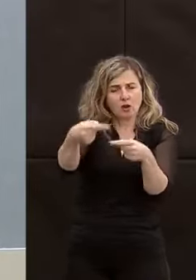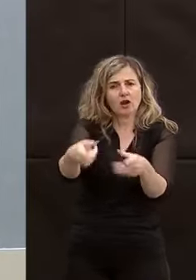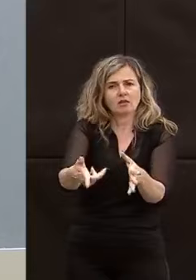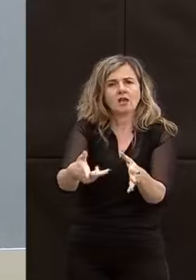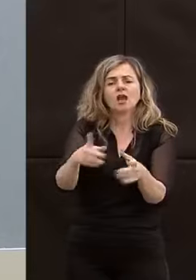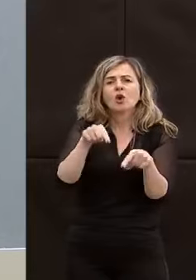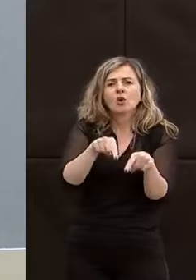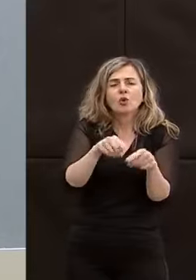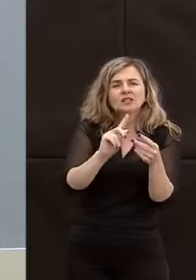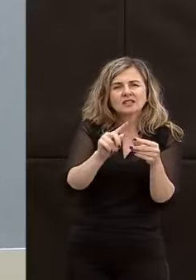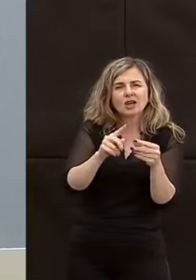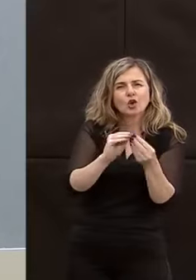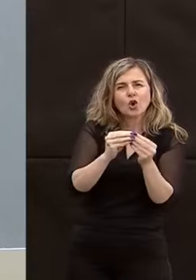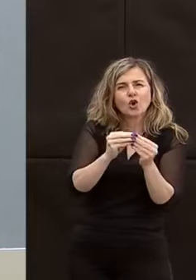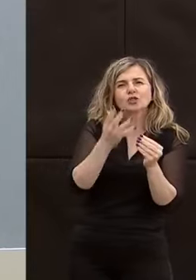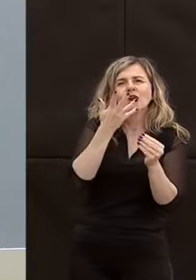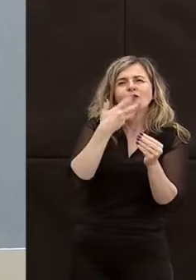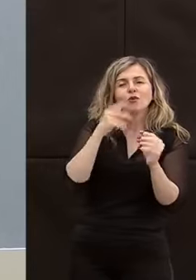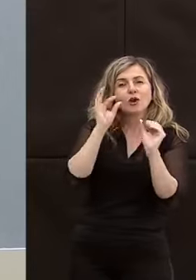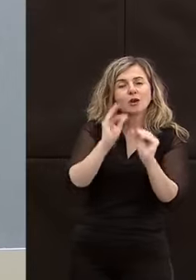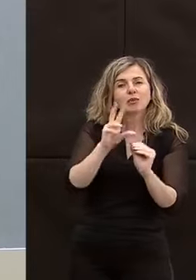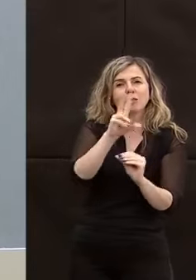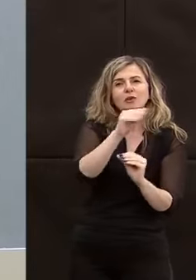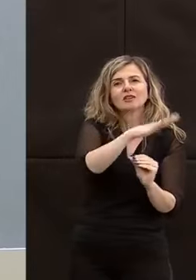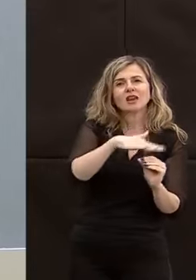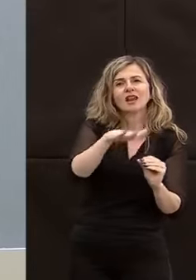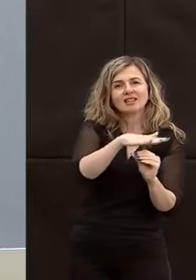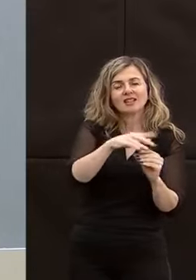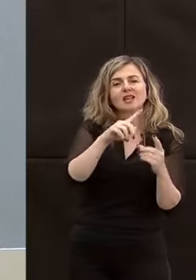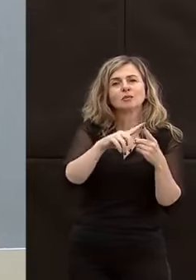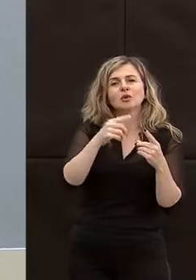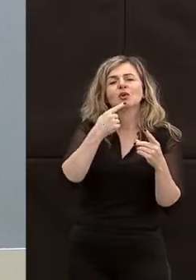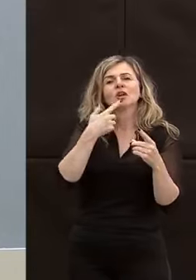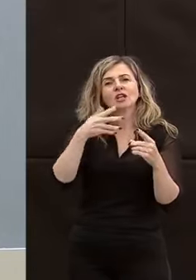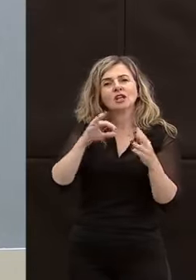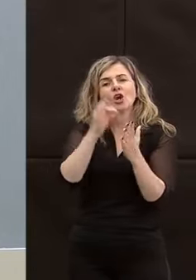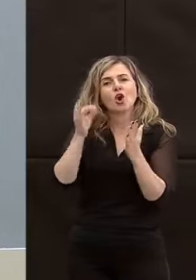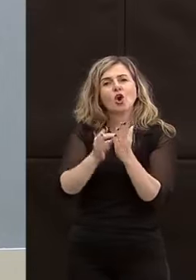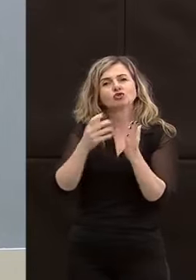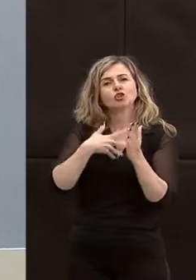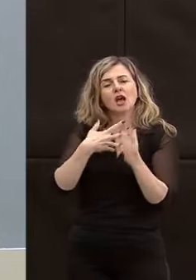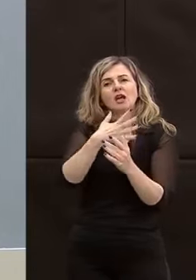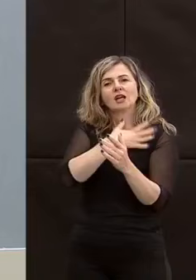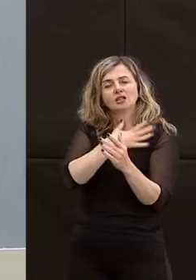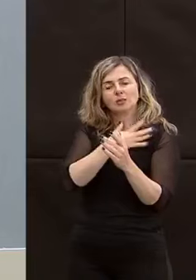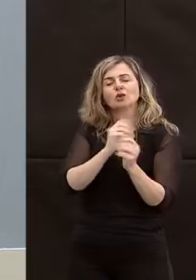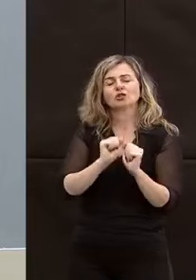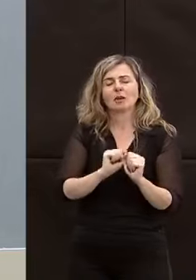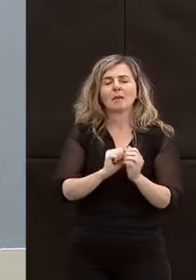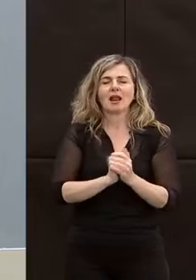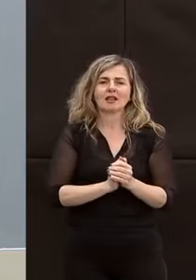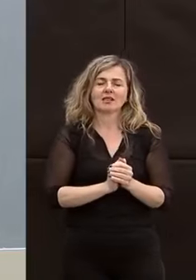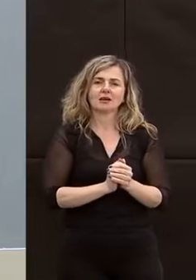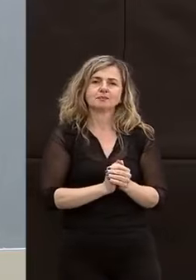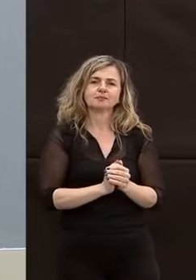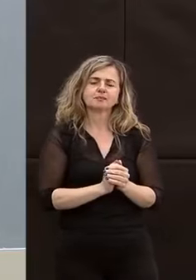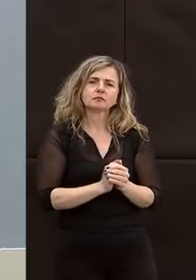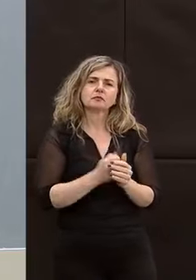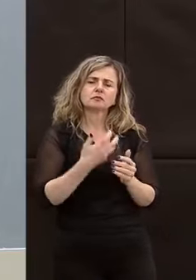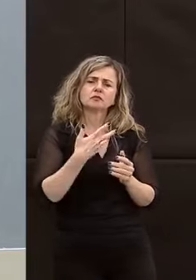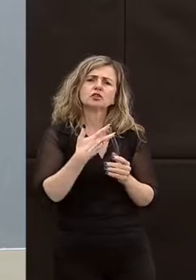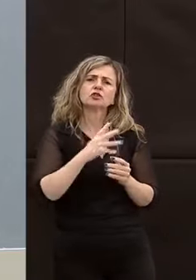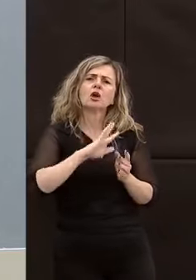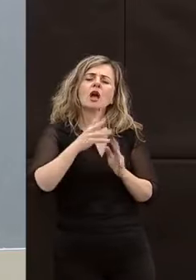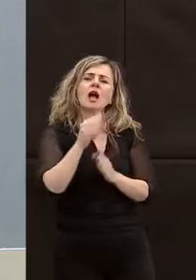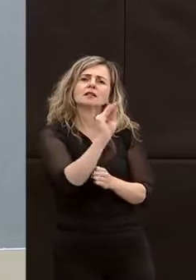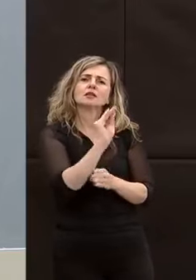chiedono chi oggi ha una responsabilità alla quale noi non possiamo mancare sono altre domande per il vicepresidente e allora